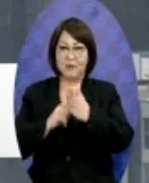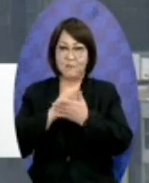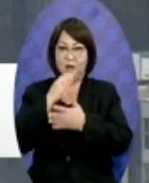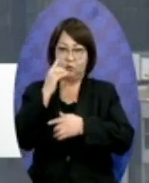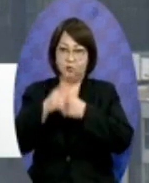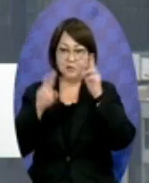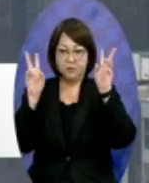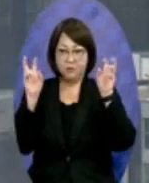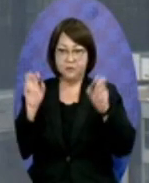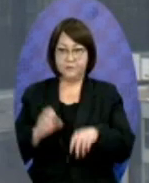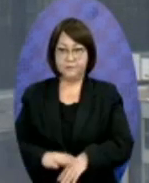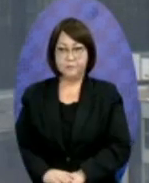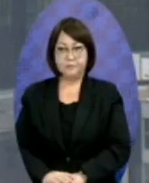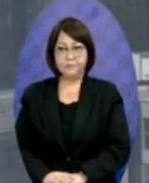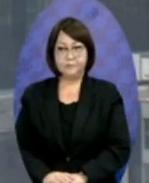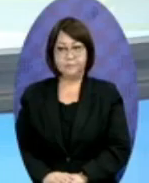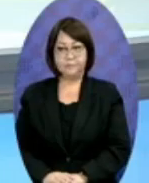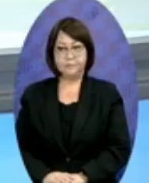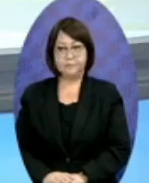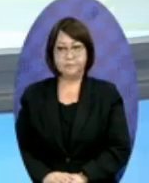хөндлөө.